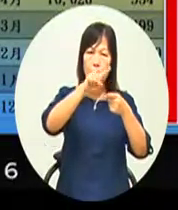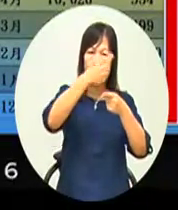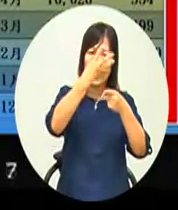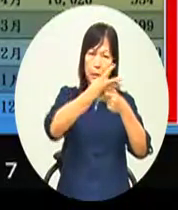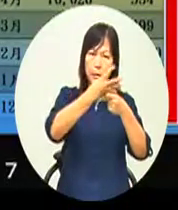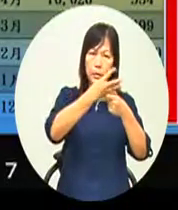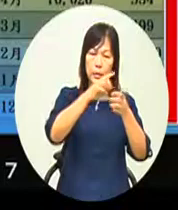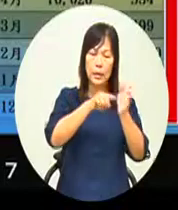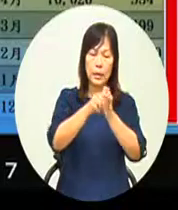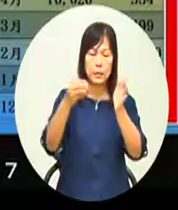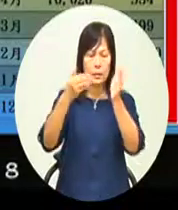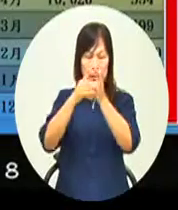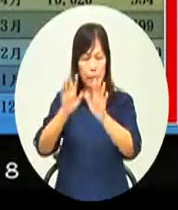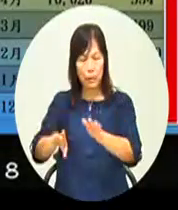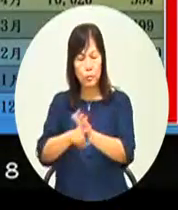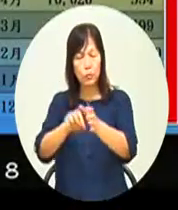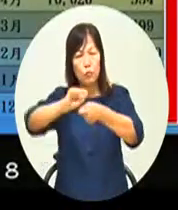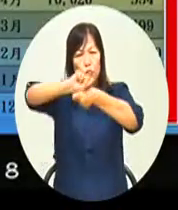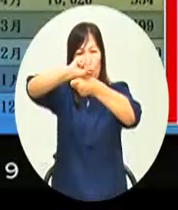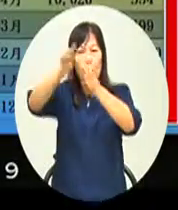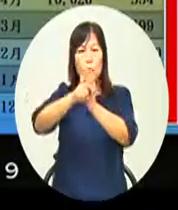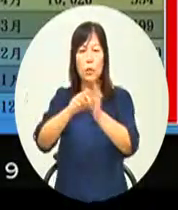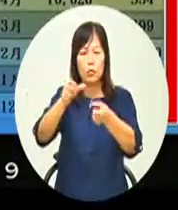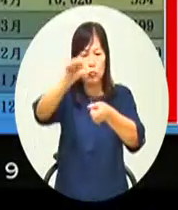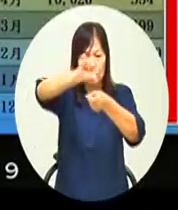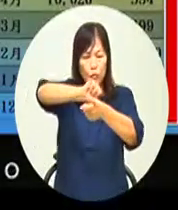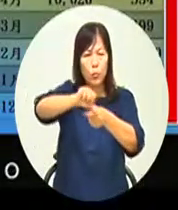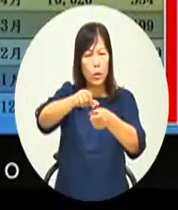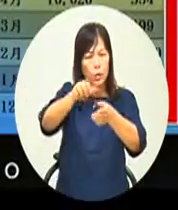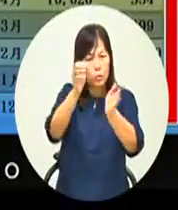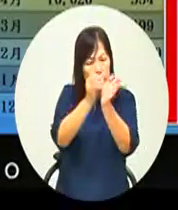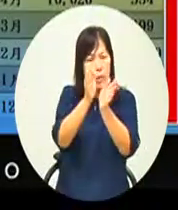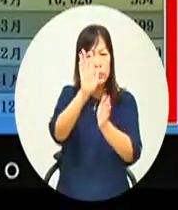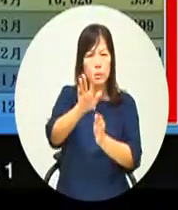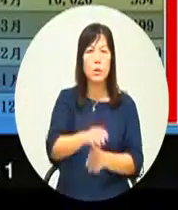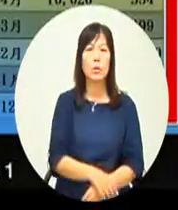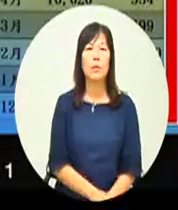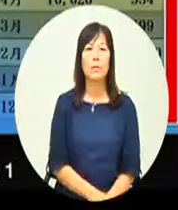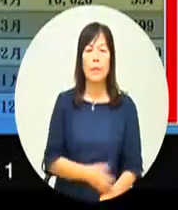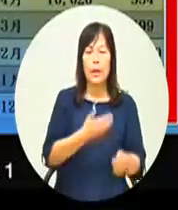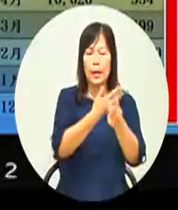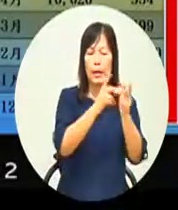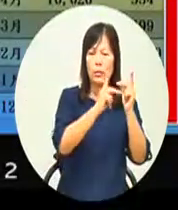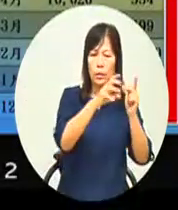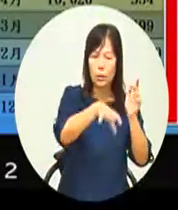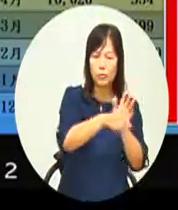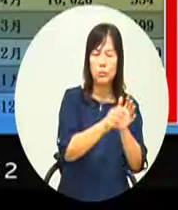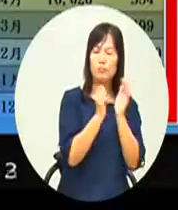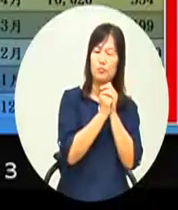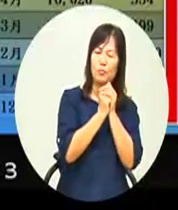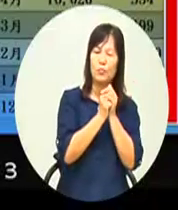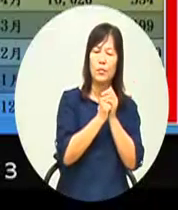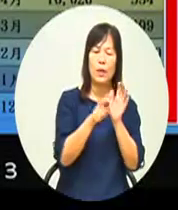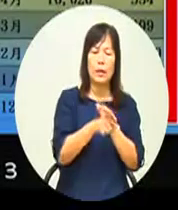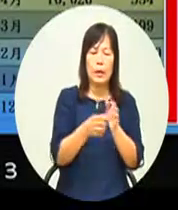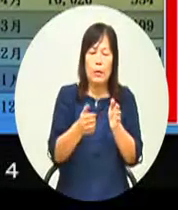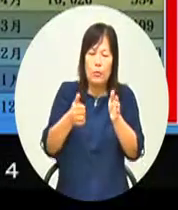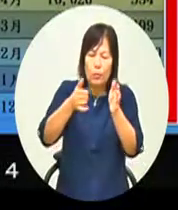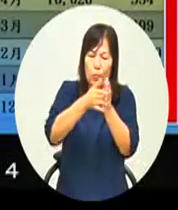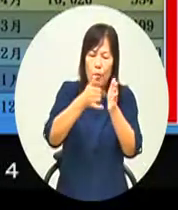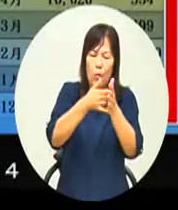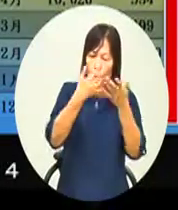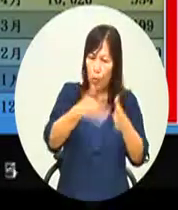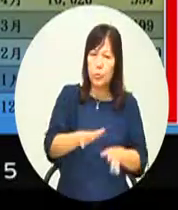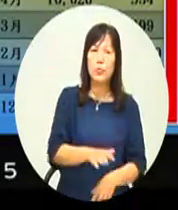始，即马到即马已经增加重要5倍啊。好，这个要给捷运局恭喜哦，这个运量哦真的是增加